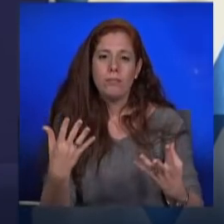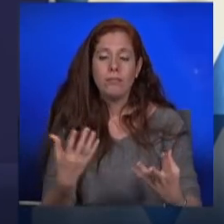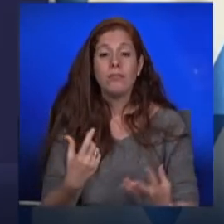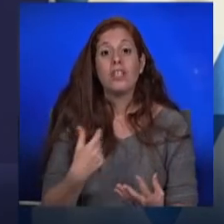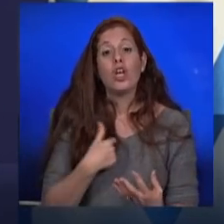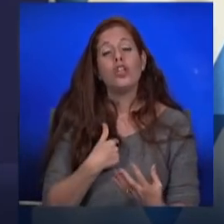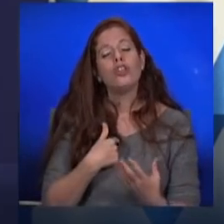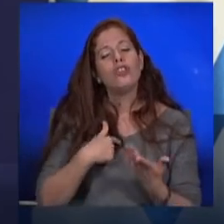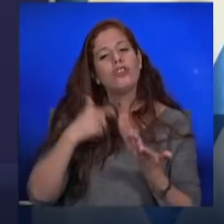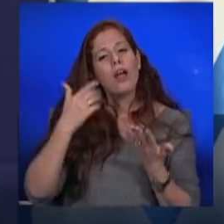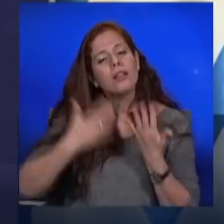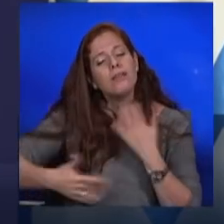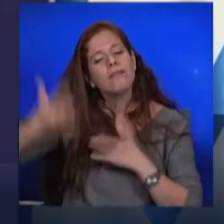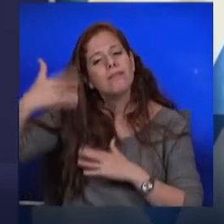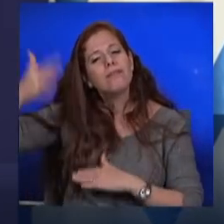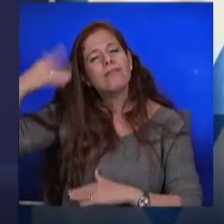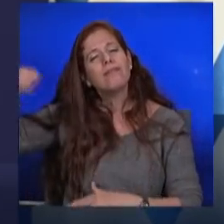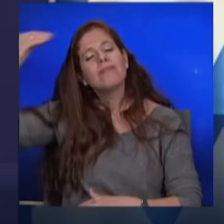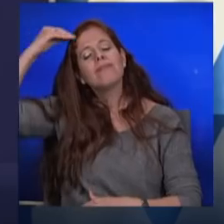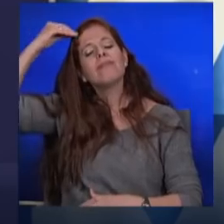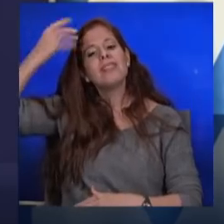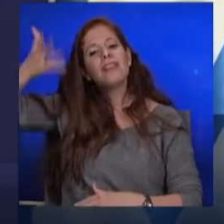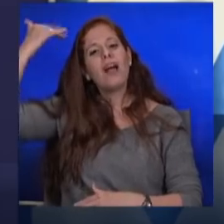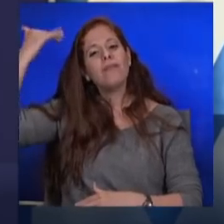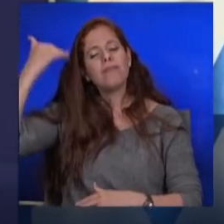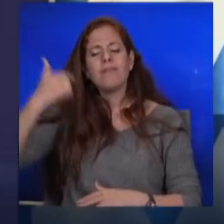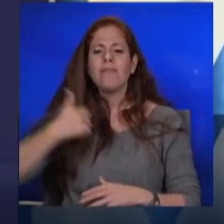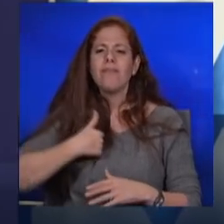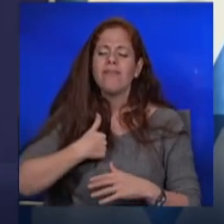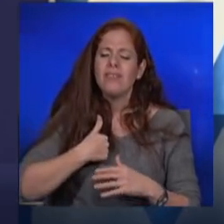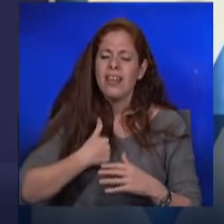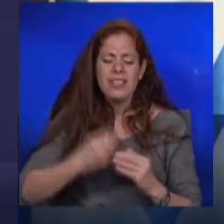אחורה בנבחי ההיסטוריה, הוא כתב, אני עובר דרך שנים ארוכות